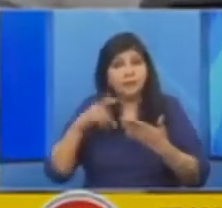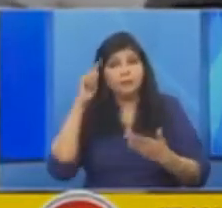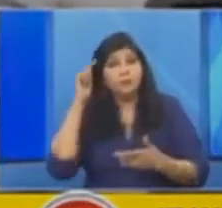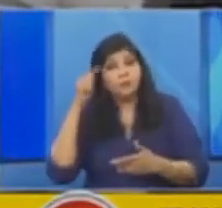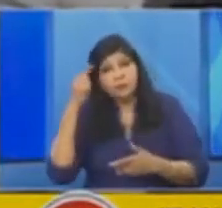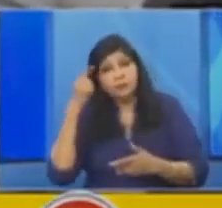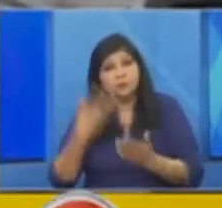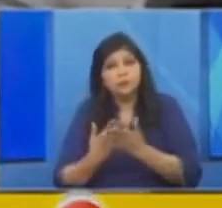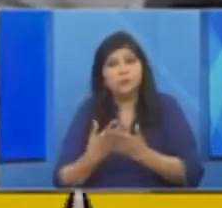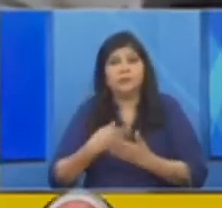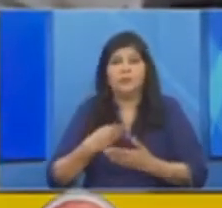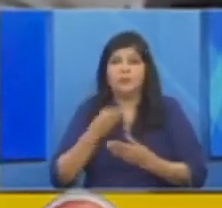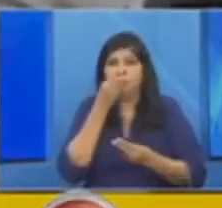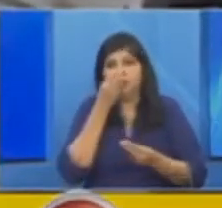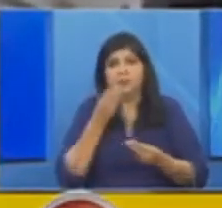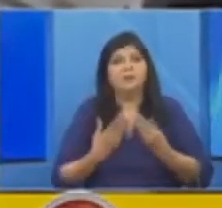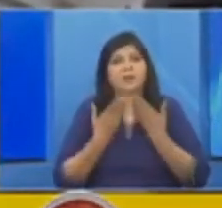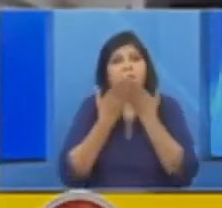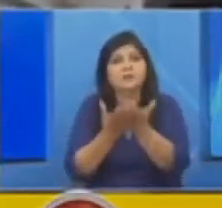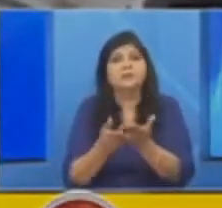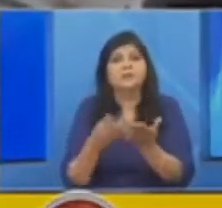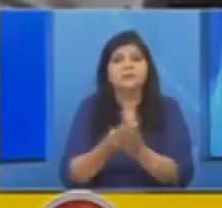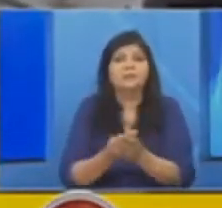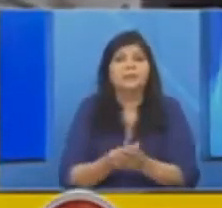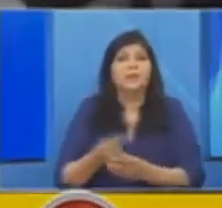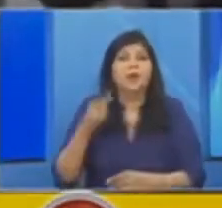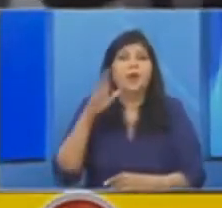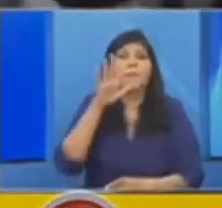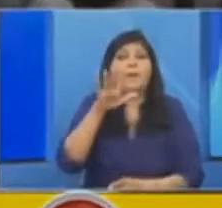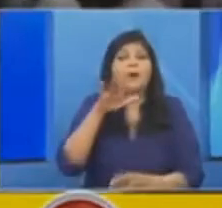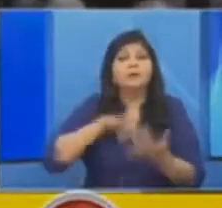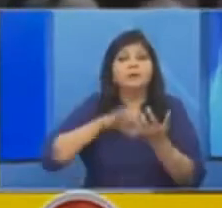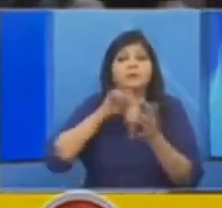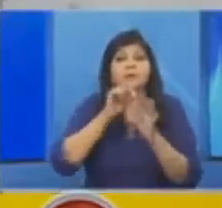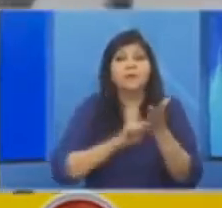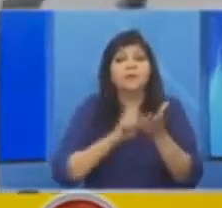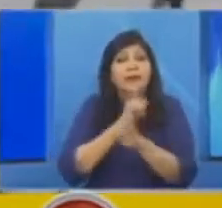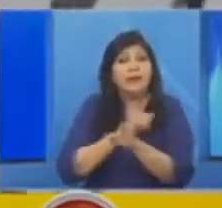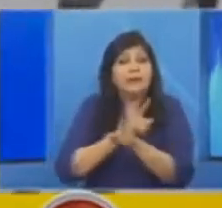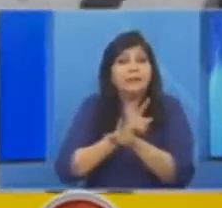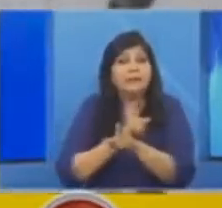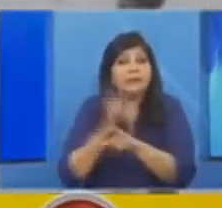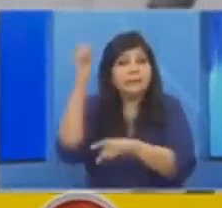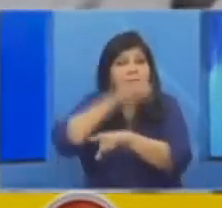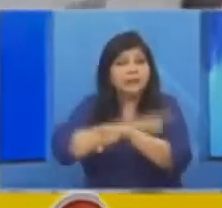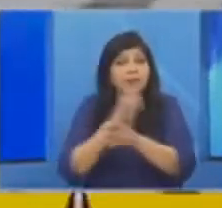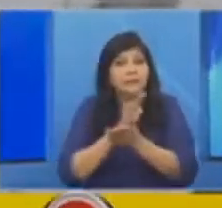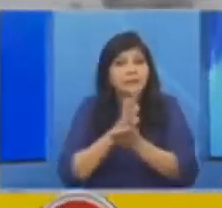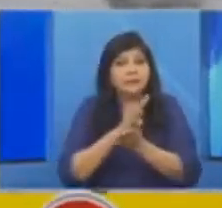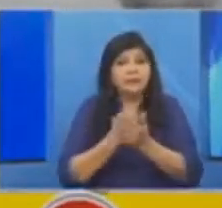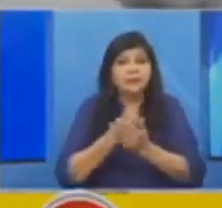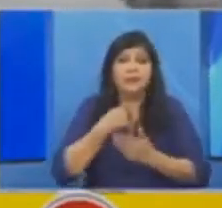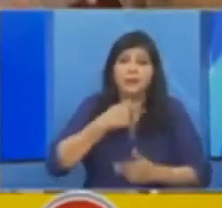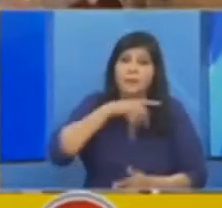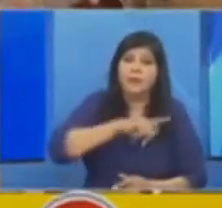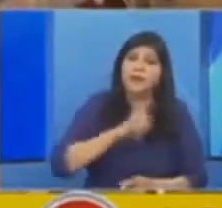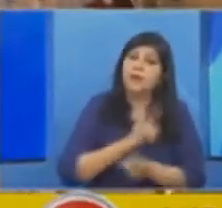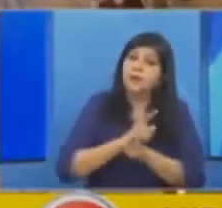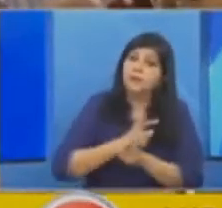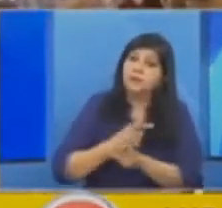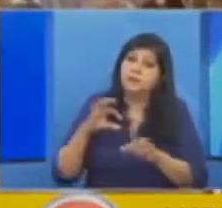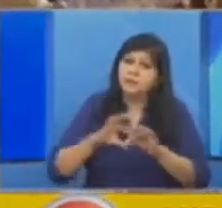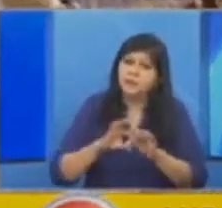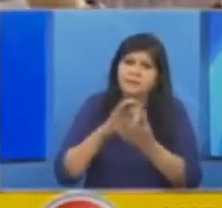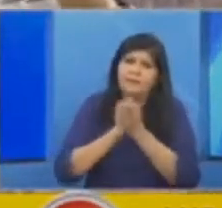सच्ची सरधाजली होगी और जब 5 सितंबर को सिक्षक दिवस मना रहे हैं तब मैं मेरे सिक्षक साथियों